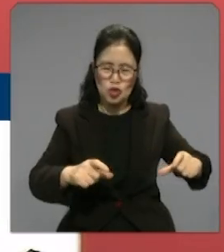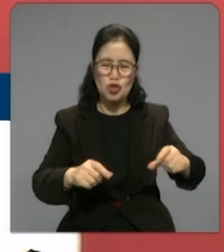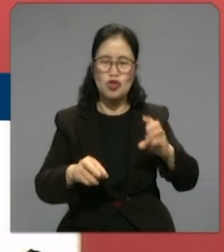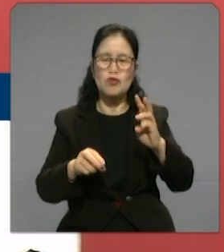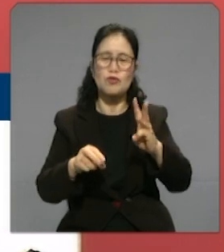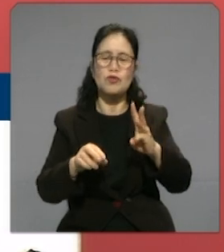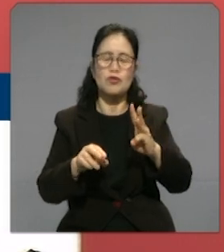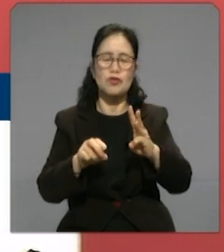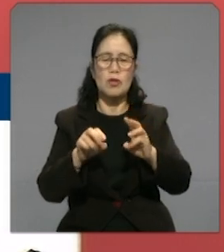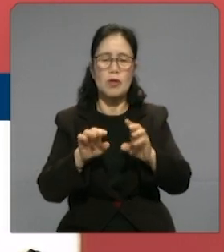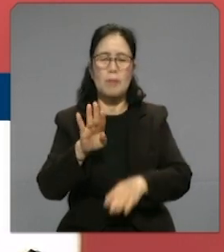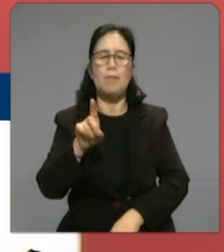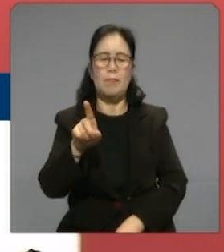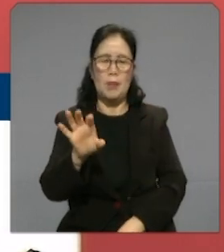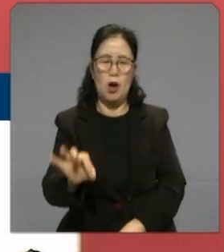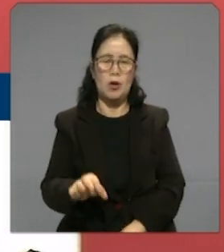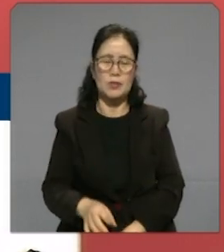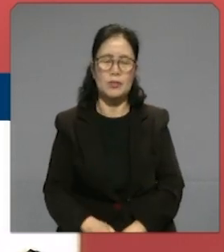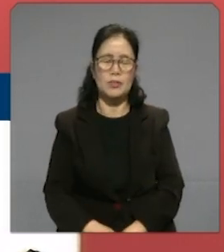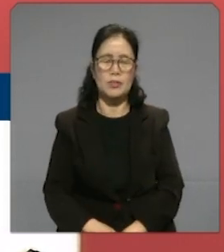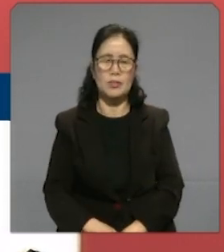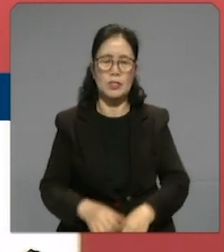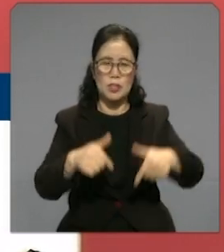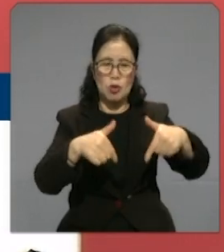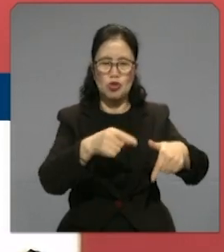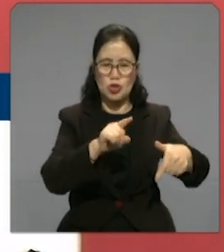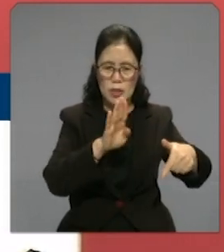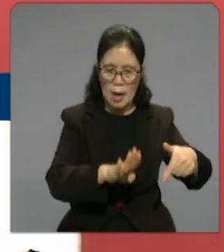인천부터 말씀드리겠습니다. 인천 서구가